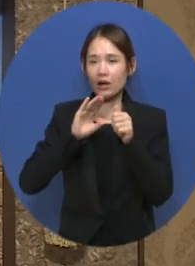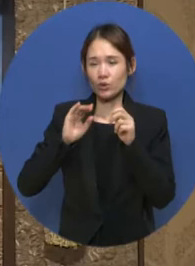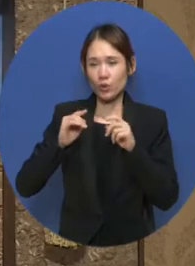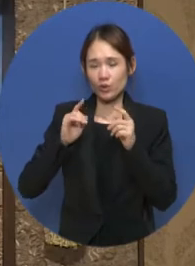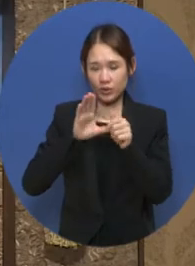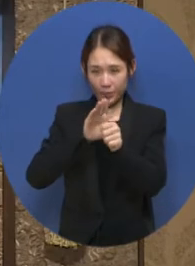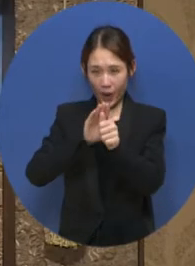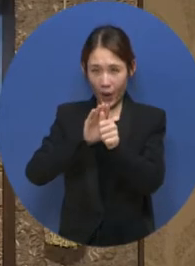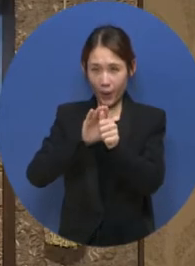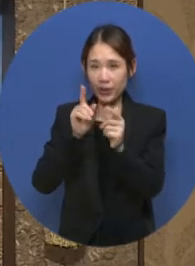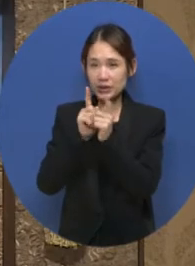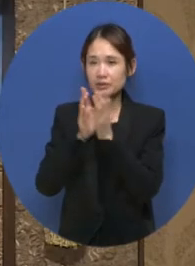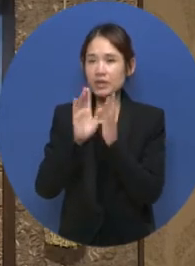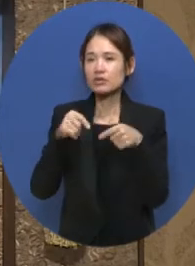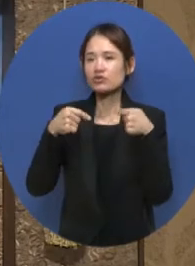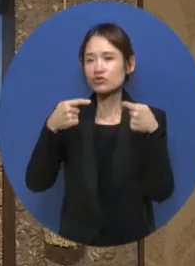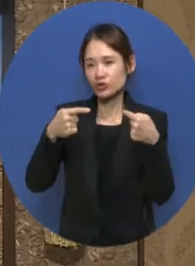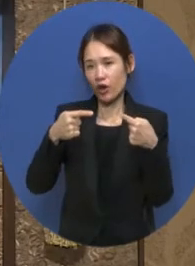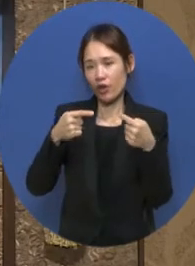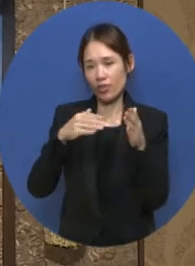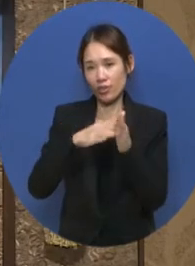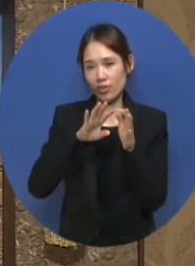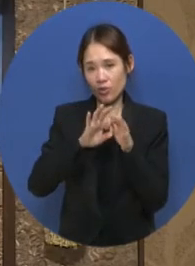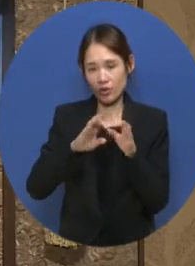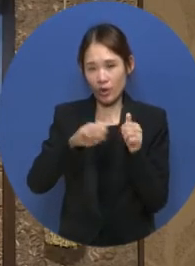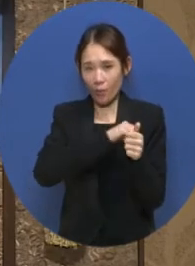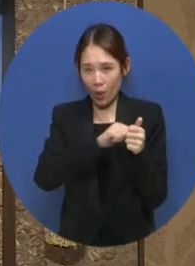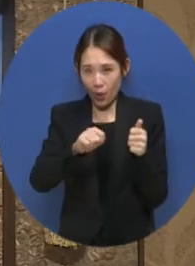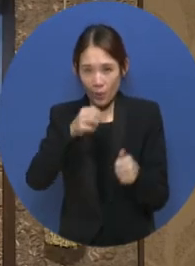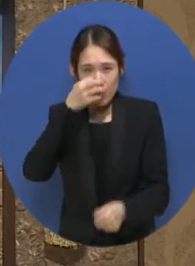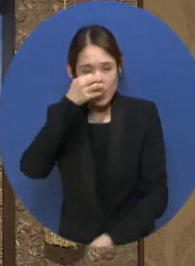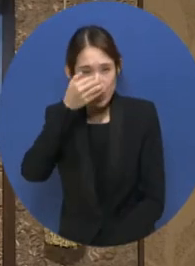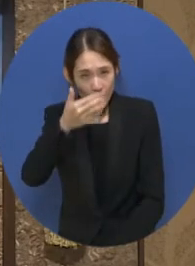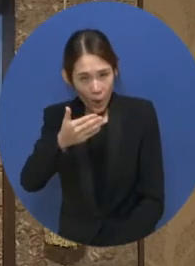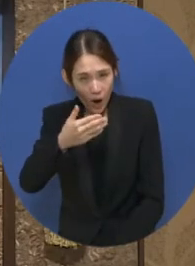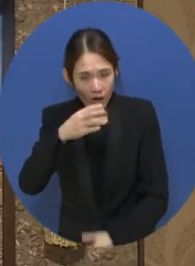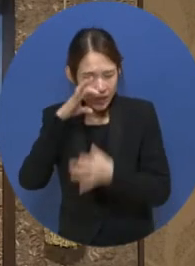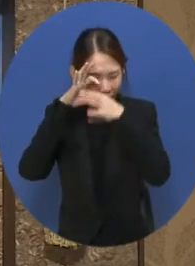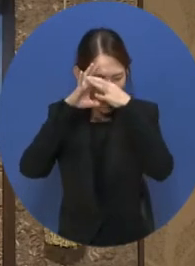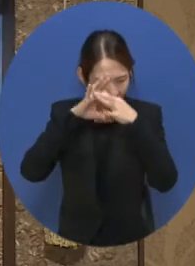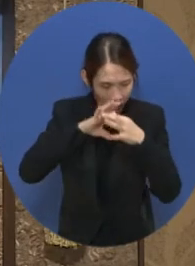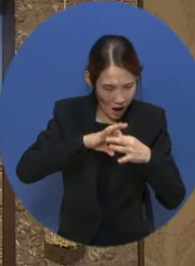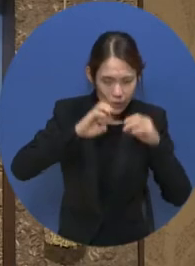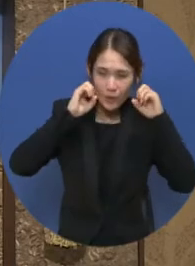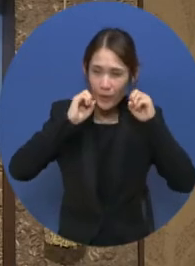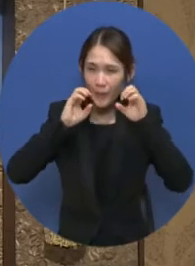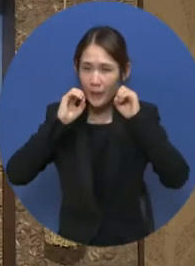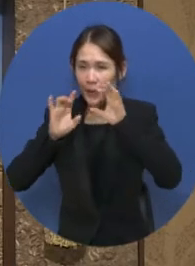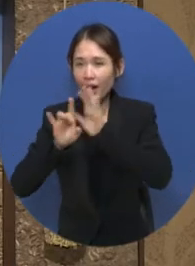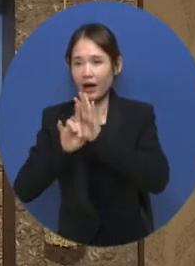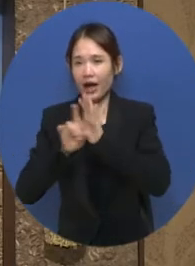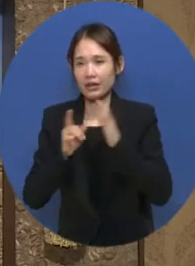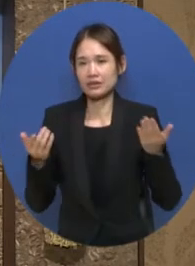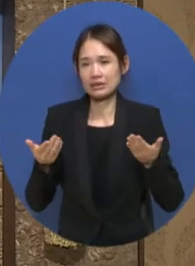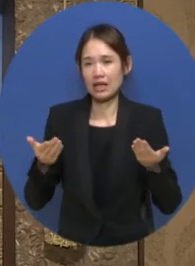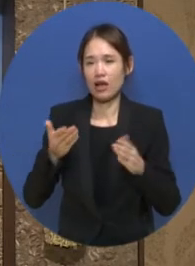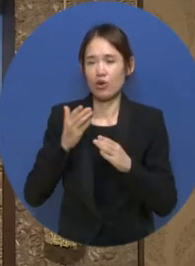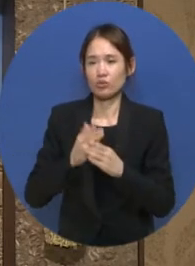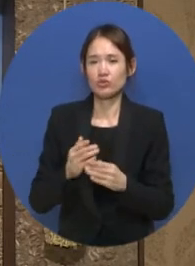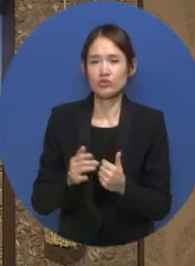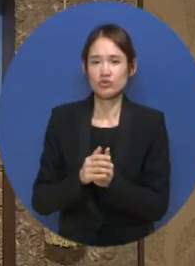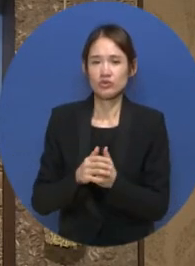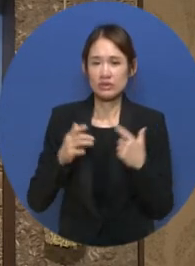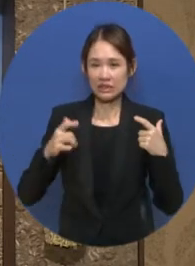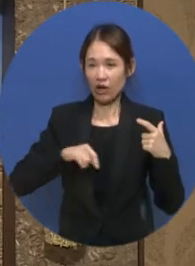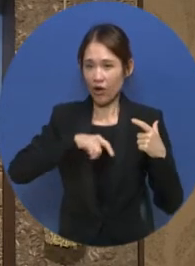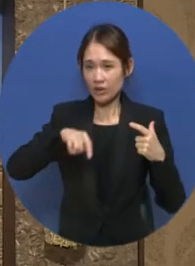이런거 시작되다 라고 하는 것들을 이제 끊임없이 조금 알려 내는 작업들을 저도 하고 있지만 또 지역에